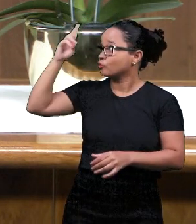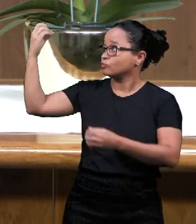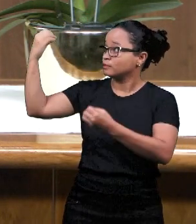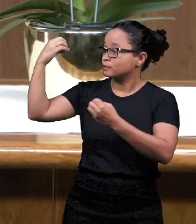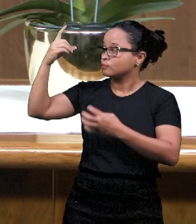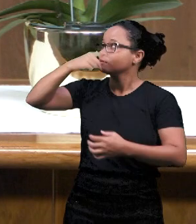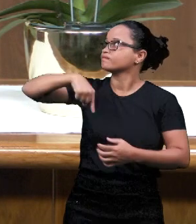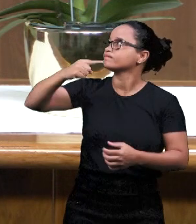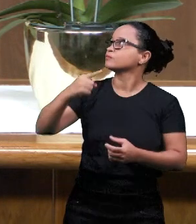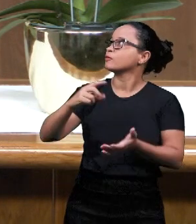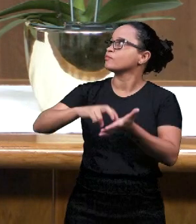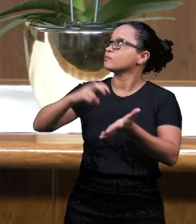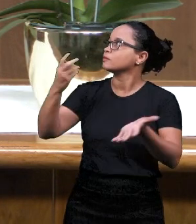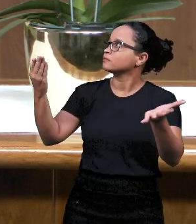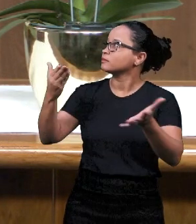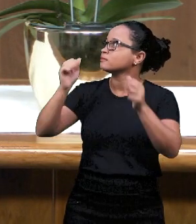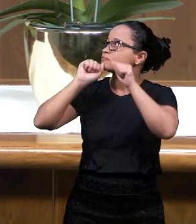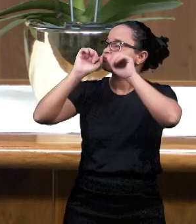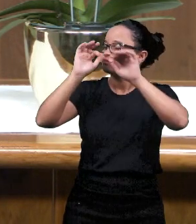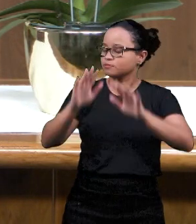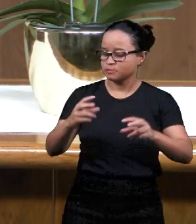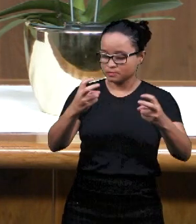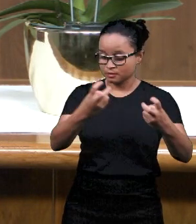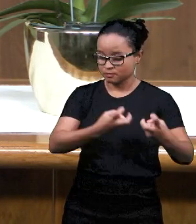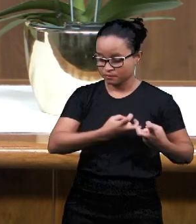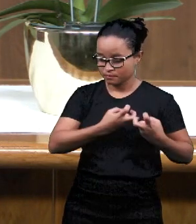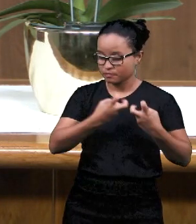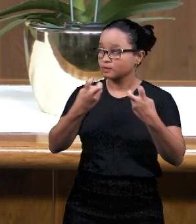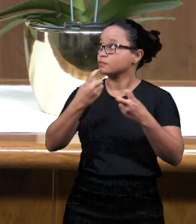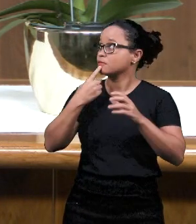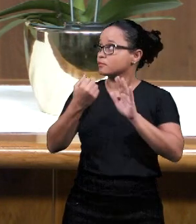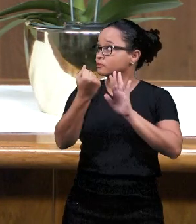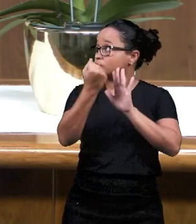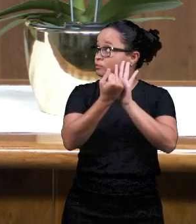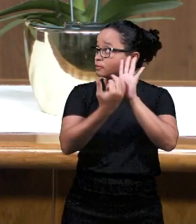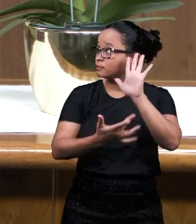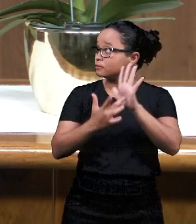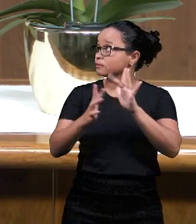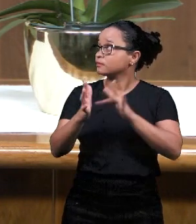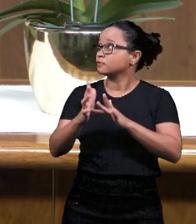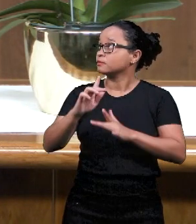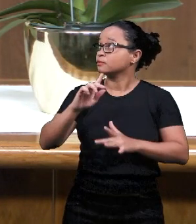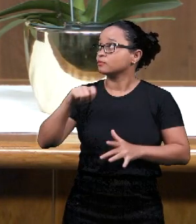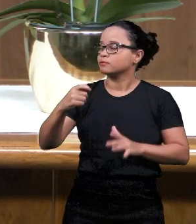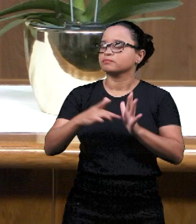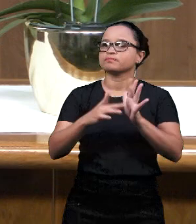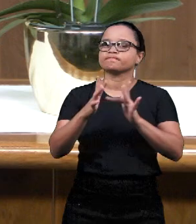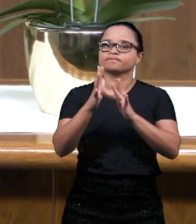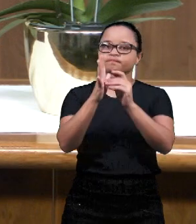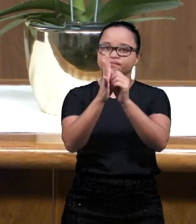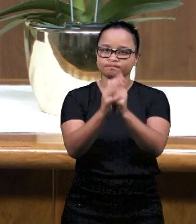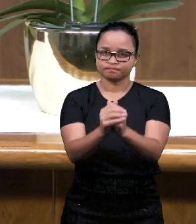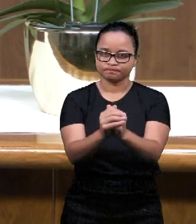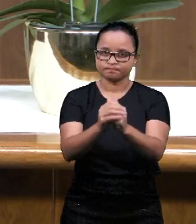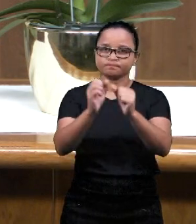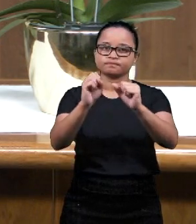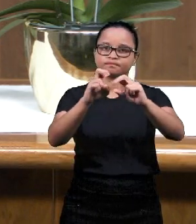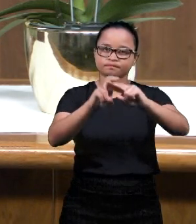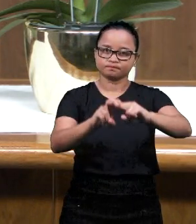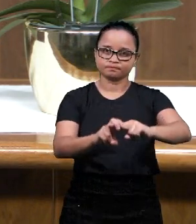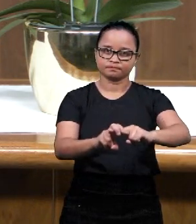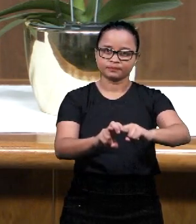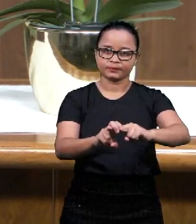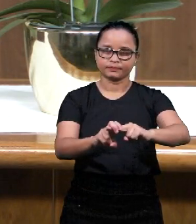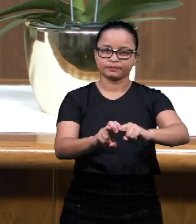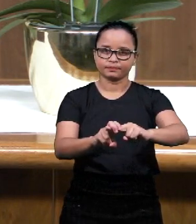matin. Bénis-nous, nous prions dans le nom et par le sang de Jésus. Amen. Tous peuvent